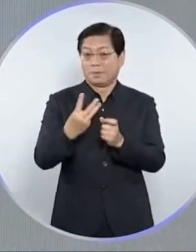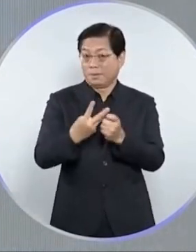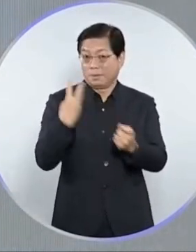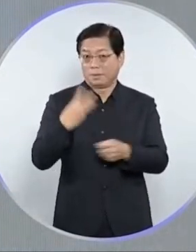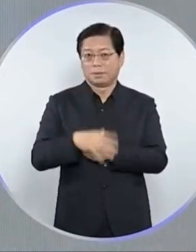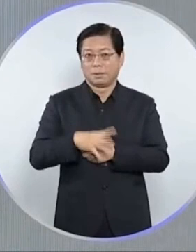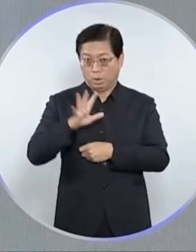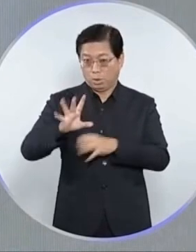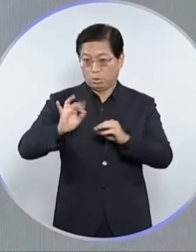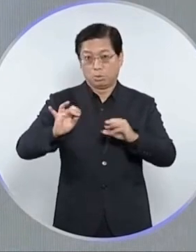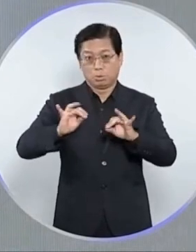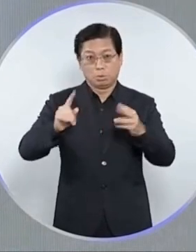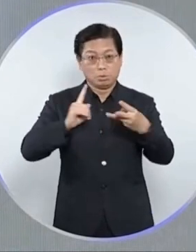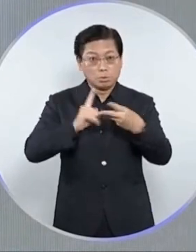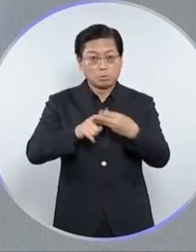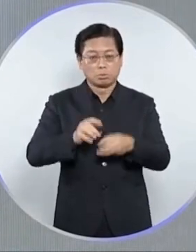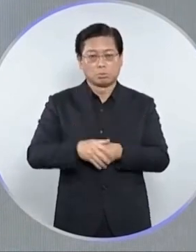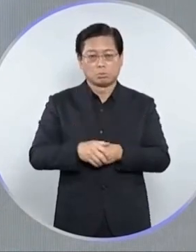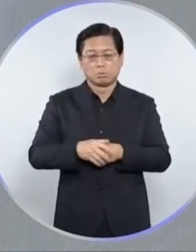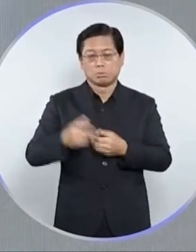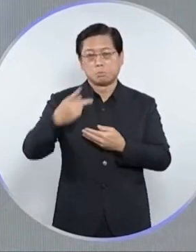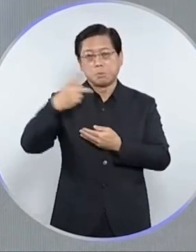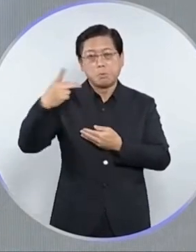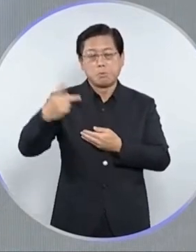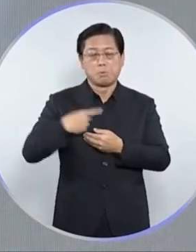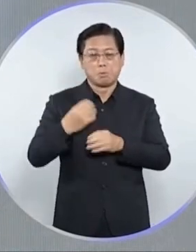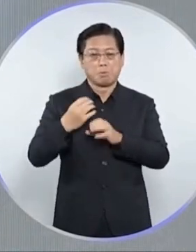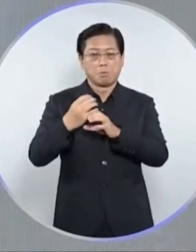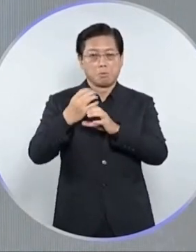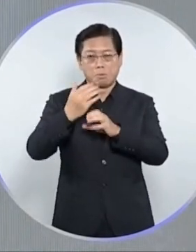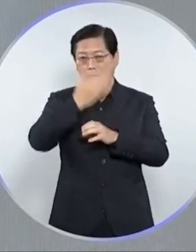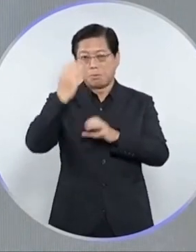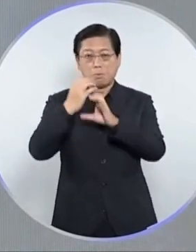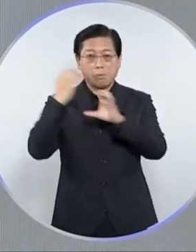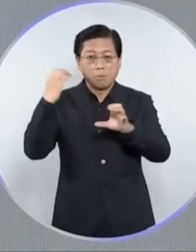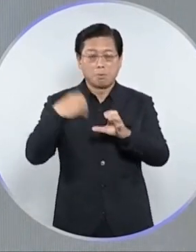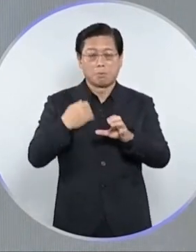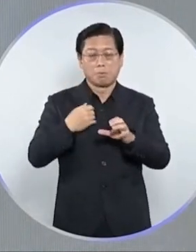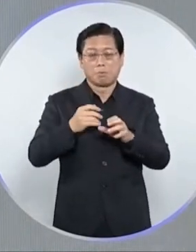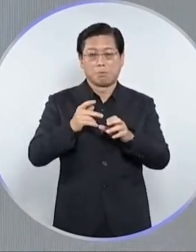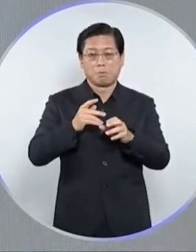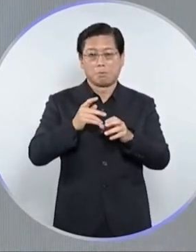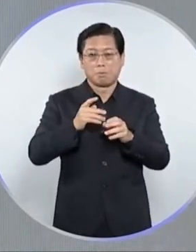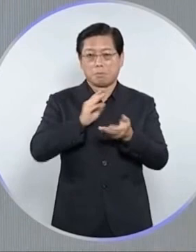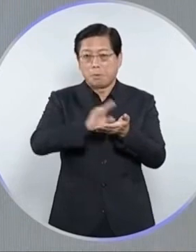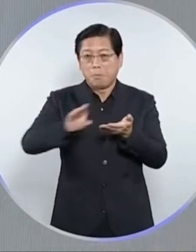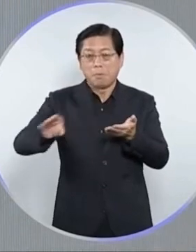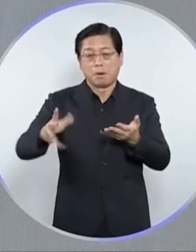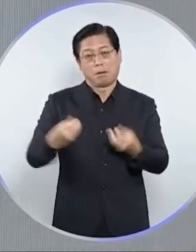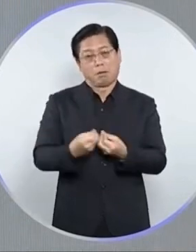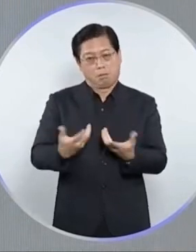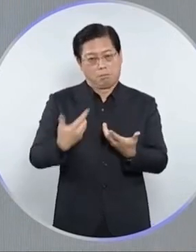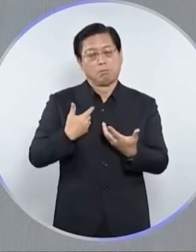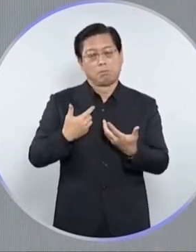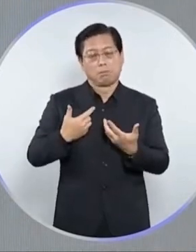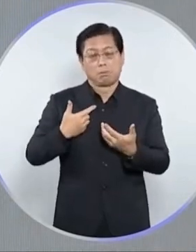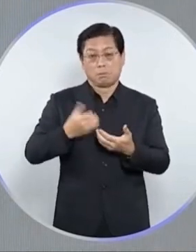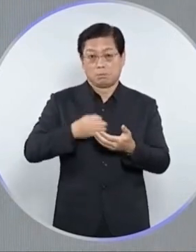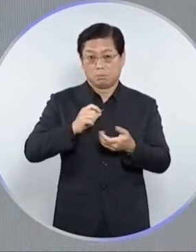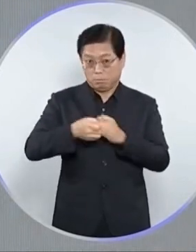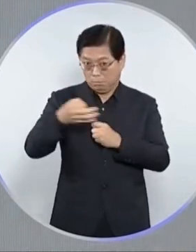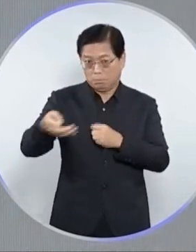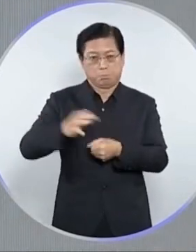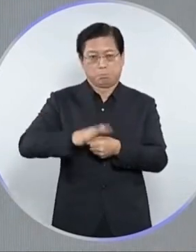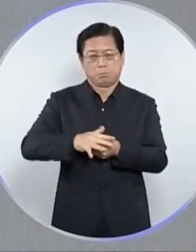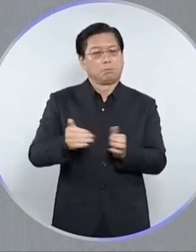3年前有地主去把它租给那个。有关这个公司，该怎么办就怎么办嘛，该缴钱我都